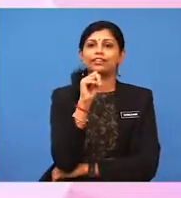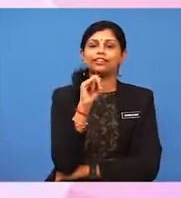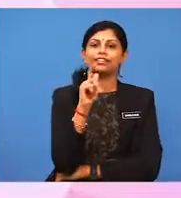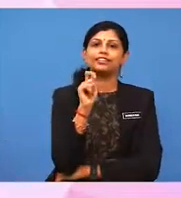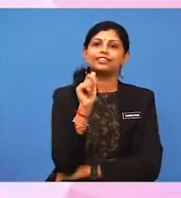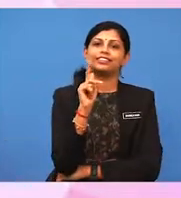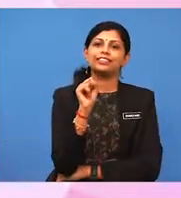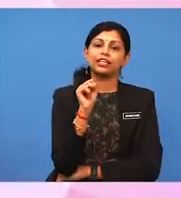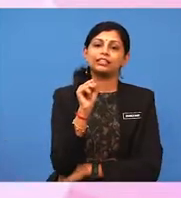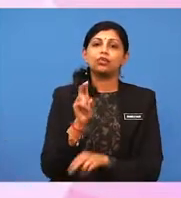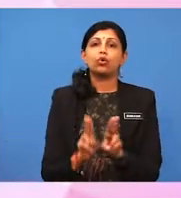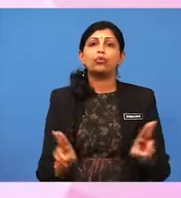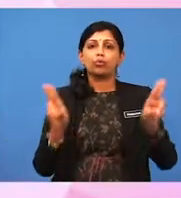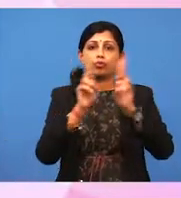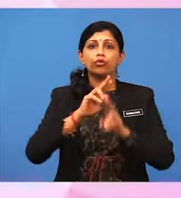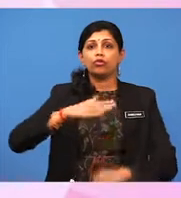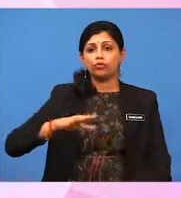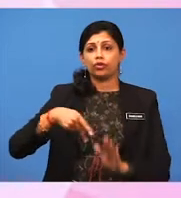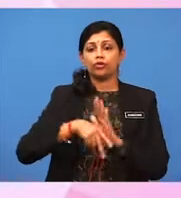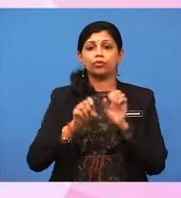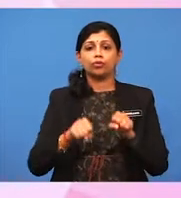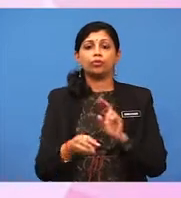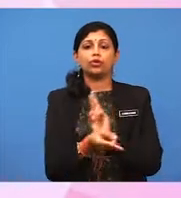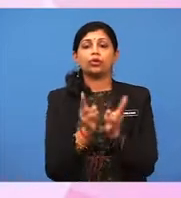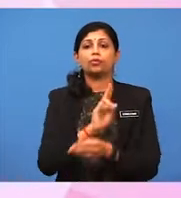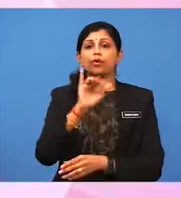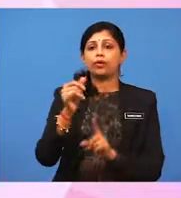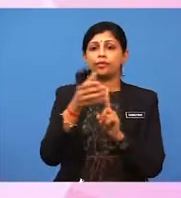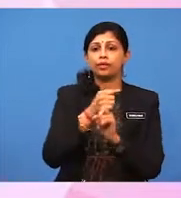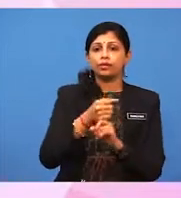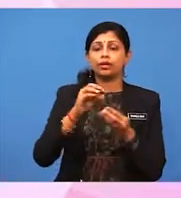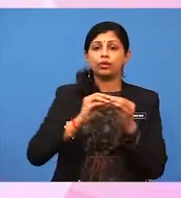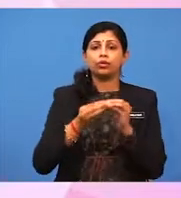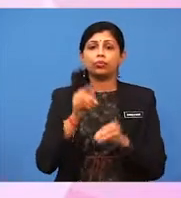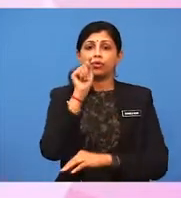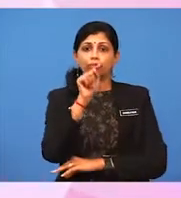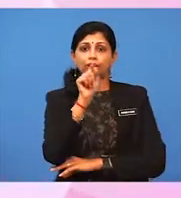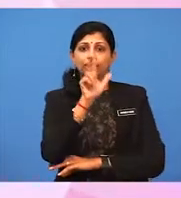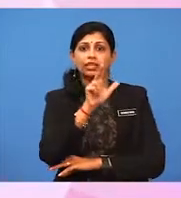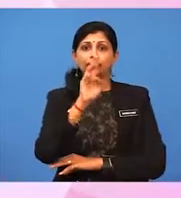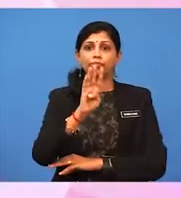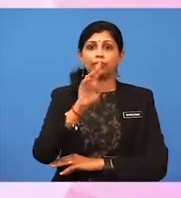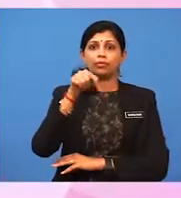float. Pemboleh ubah Y akan memegang nombor perpuluhan iaitu